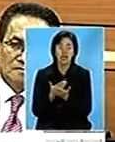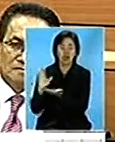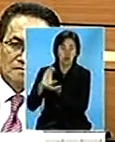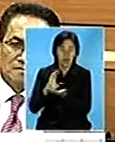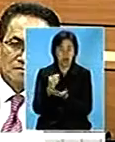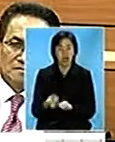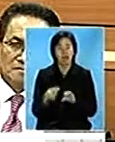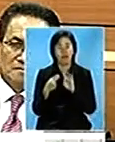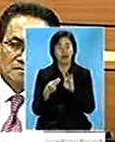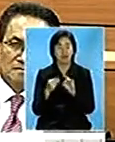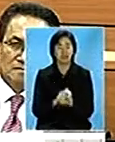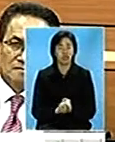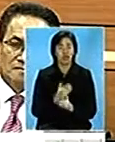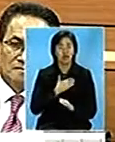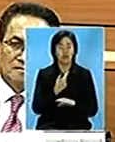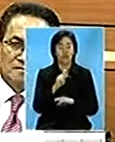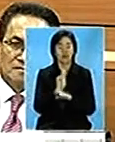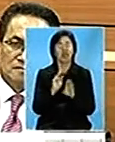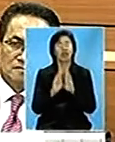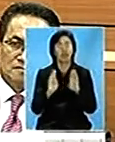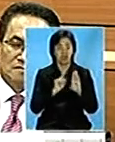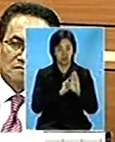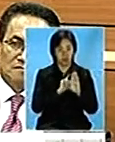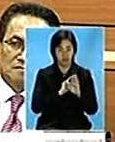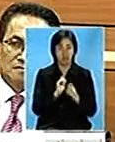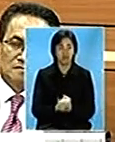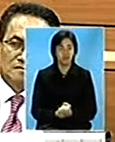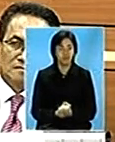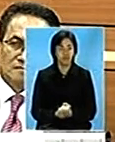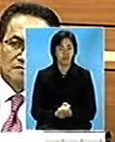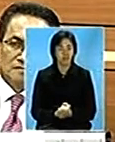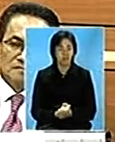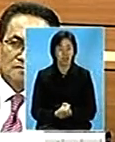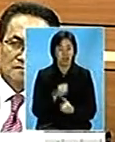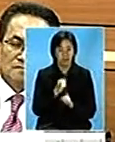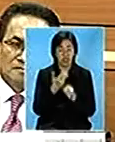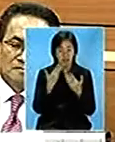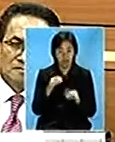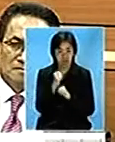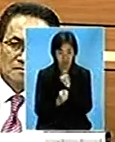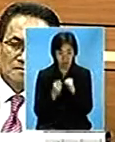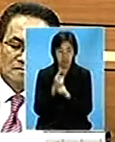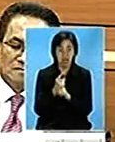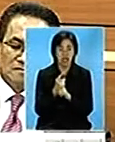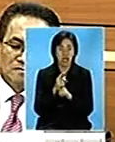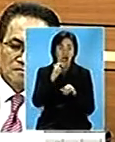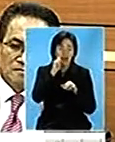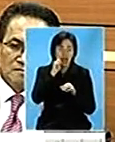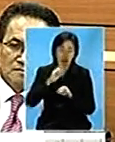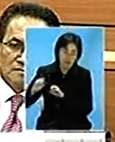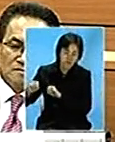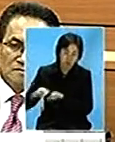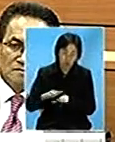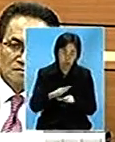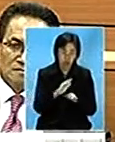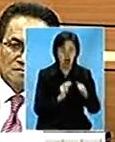80,000 บาทผมเป็นประธานเปิดงานเองนะครับและหลังจากสร้างเสร็จได้1ปีน้ำห้วยกิยูนั้นก็ได้พัดพ